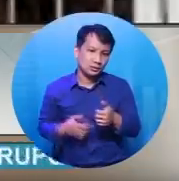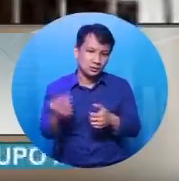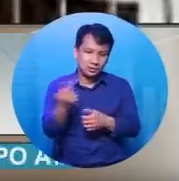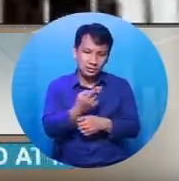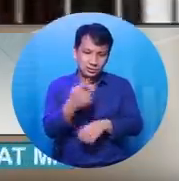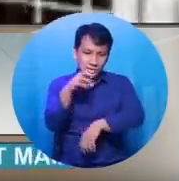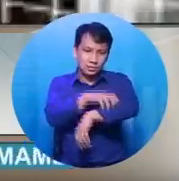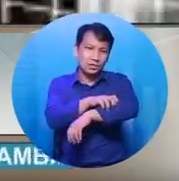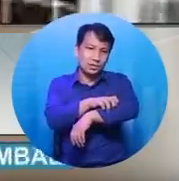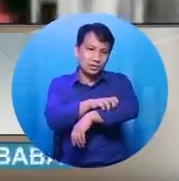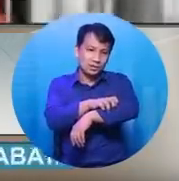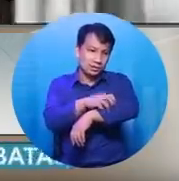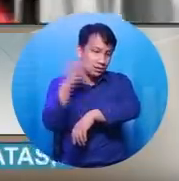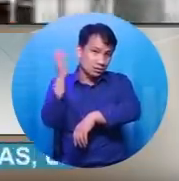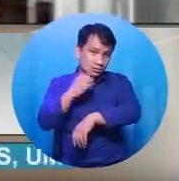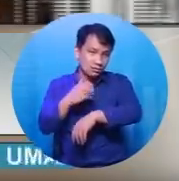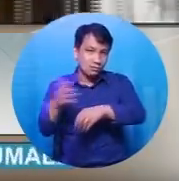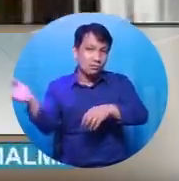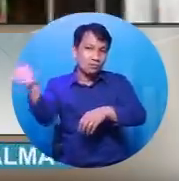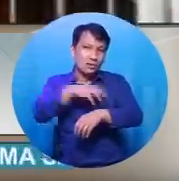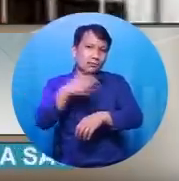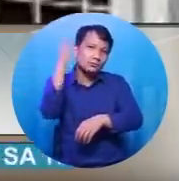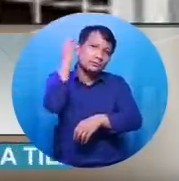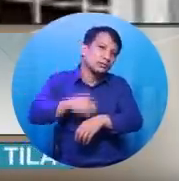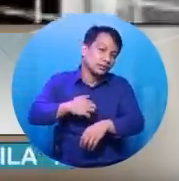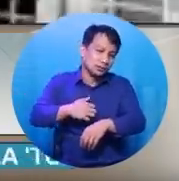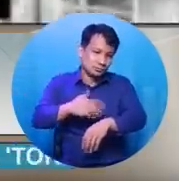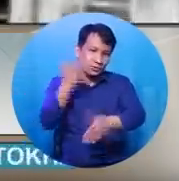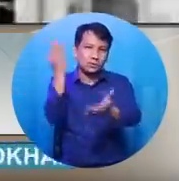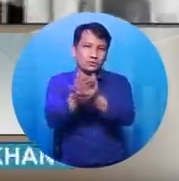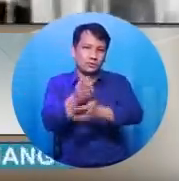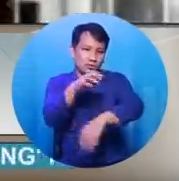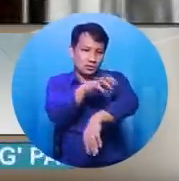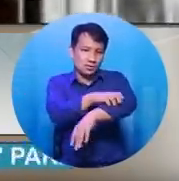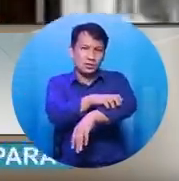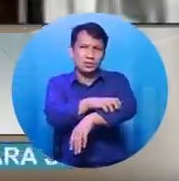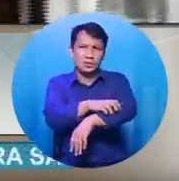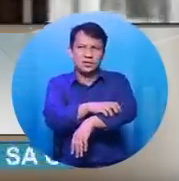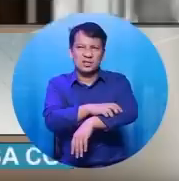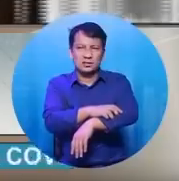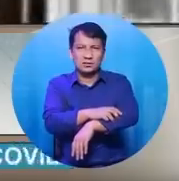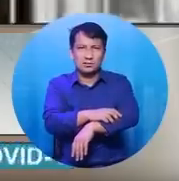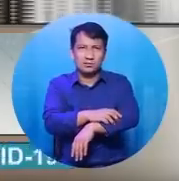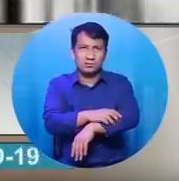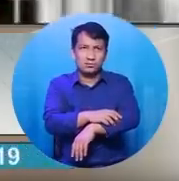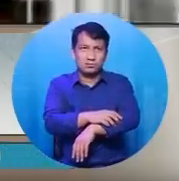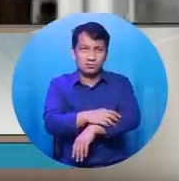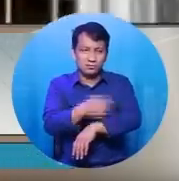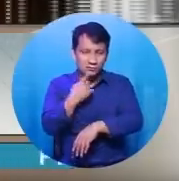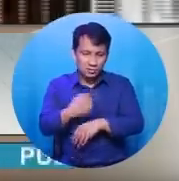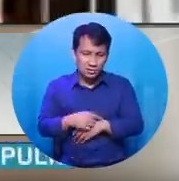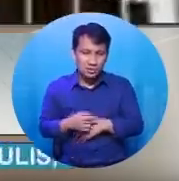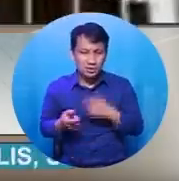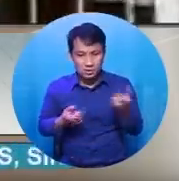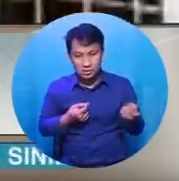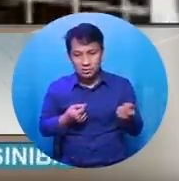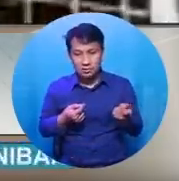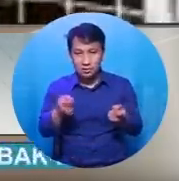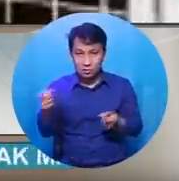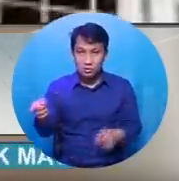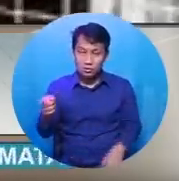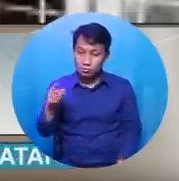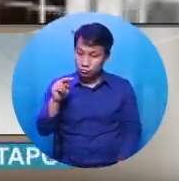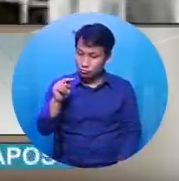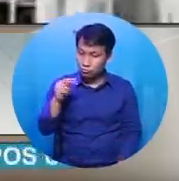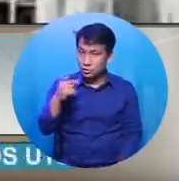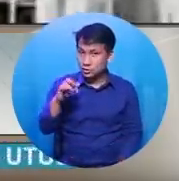kanya, nakalmod na po niya sa mukha. Para bitawan po yung pagkakagat. Kaya nga po. Tapos yung, pinagsasabunutan naman daw po siya. Kaya nga po, yung Nigerian po yung